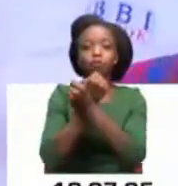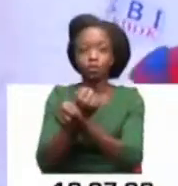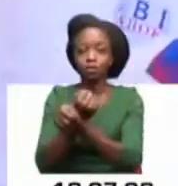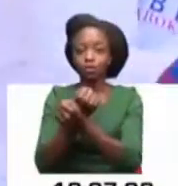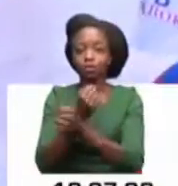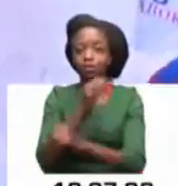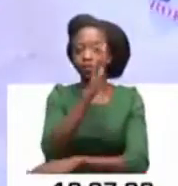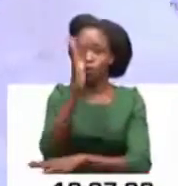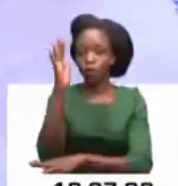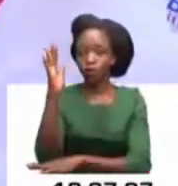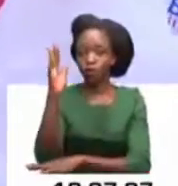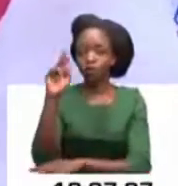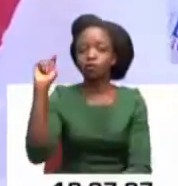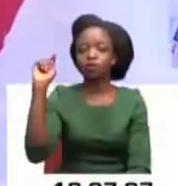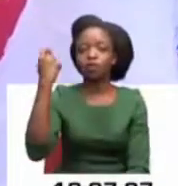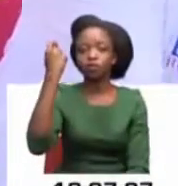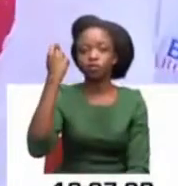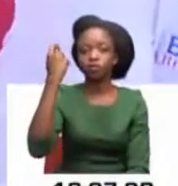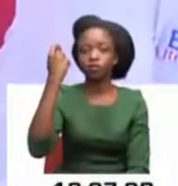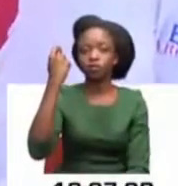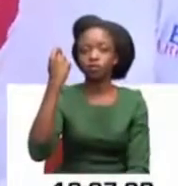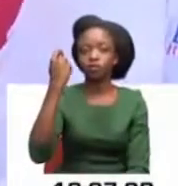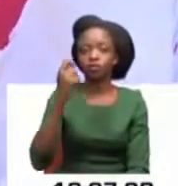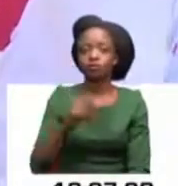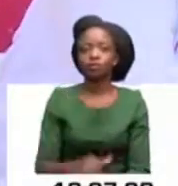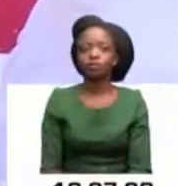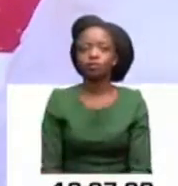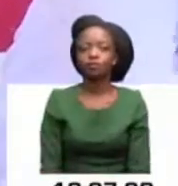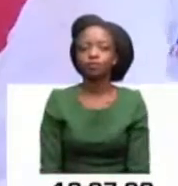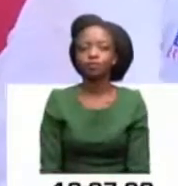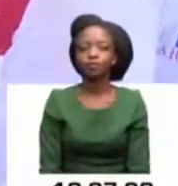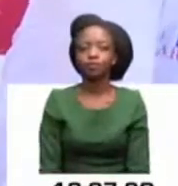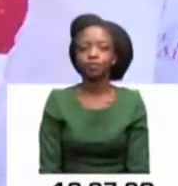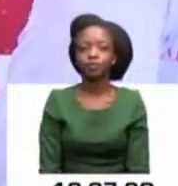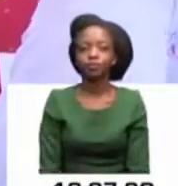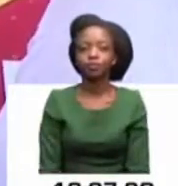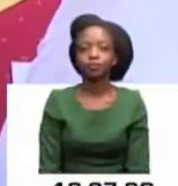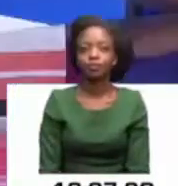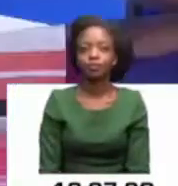msitu wa Mlima Kenya. Andrian Kilemi, TV 47.